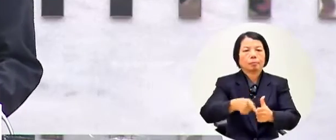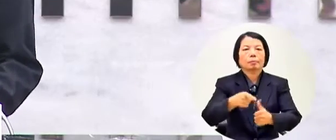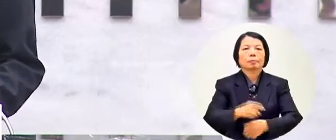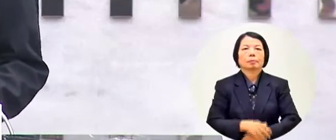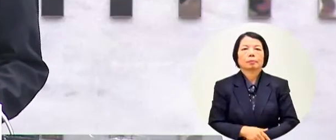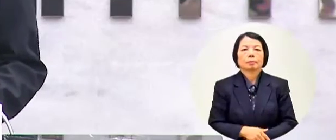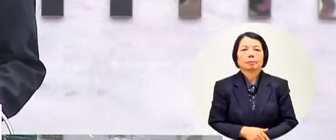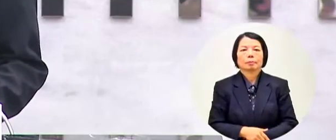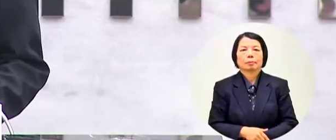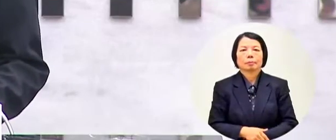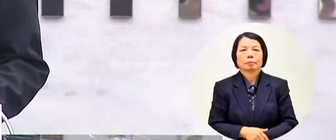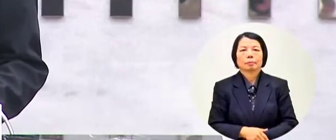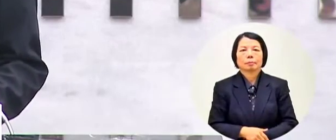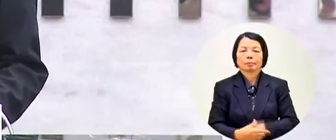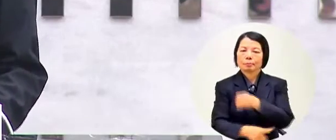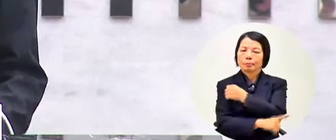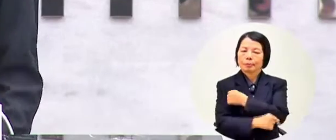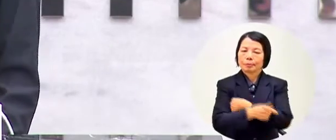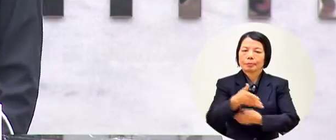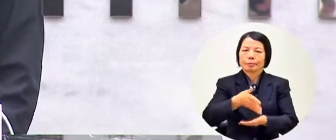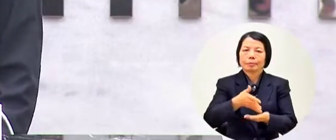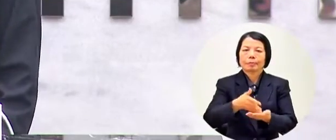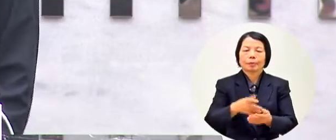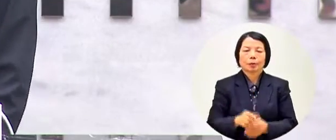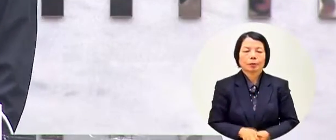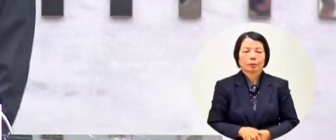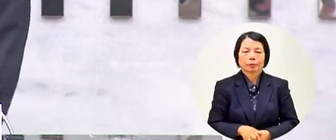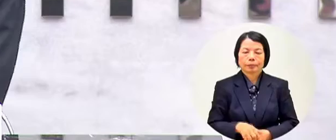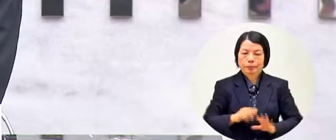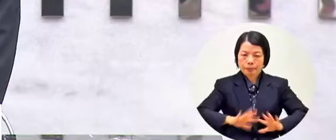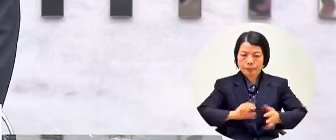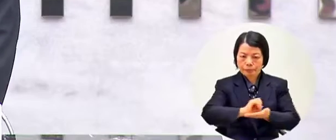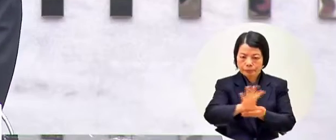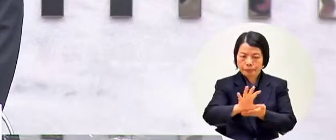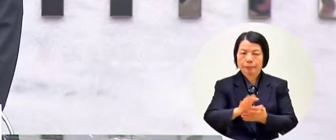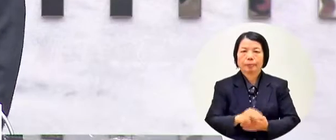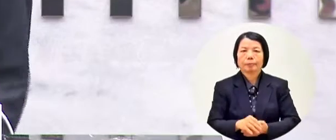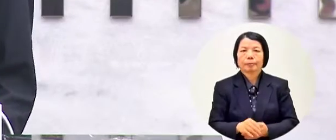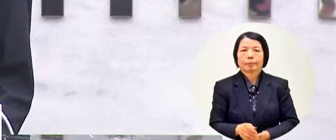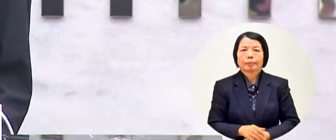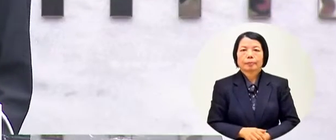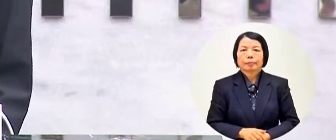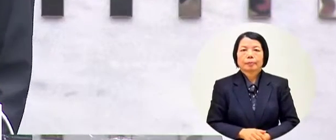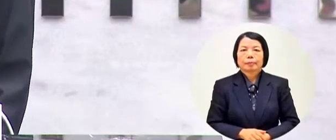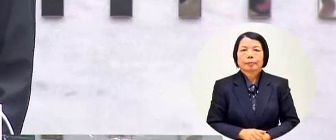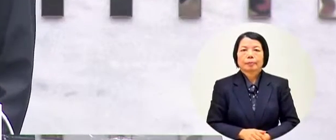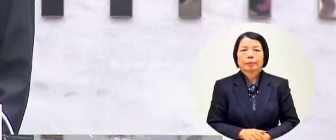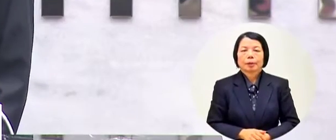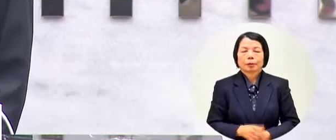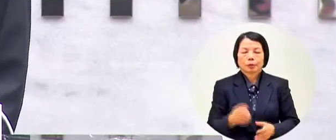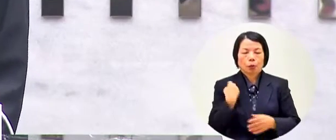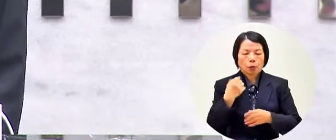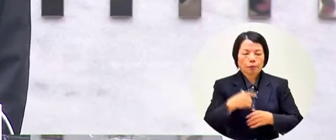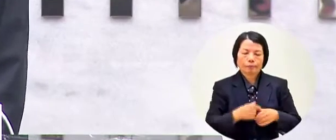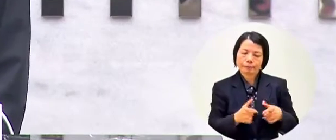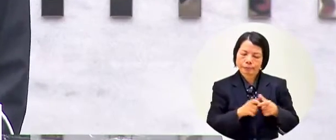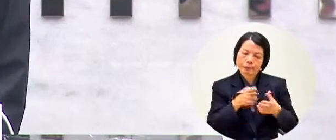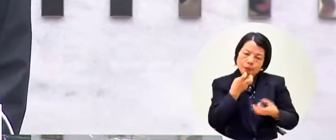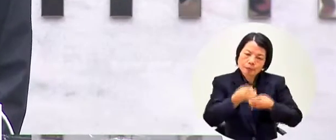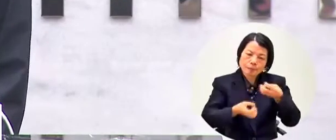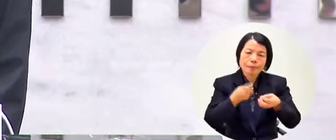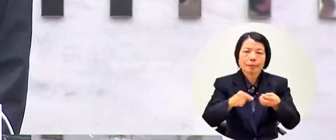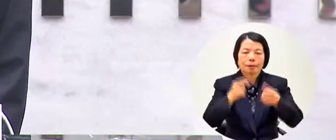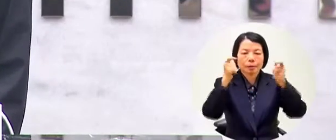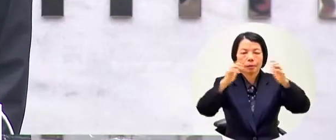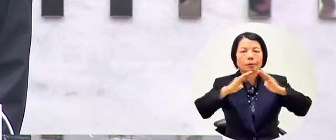结语，要跟各位议员女士先生来分享一段心里的感想。我们高雄是一个